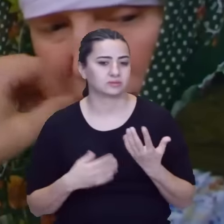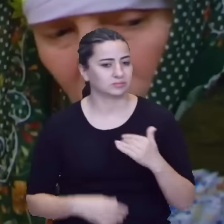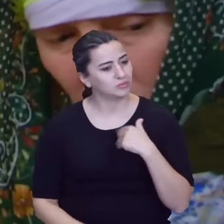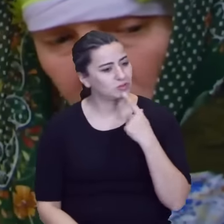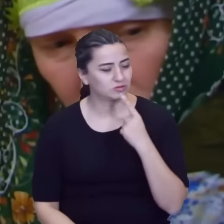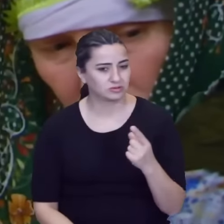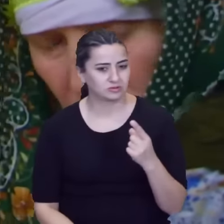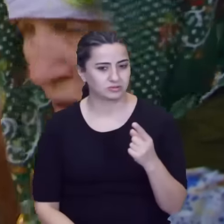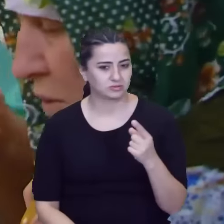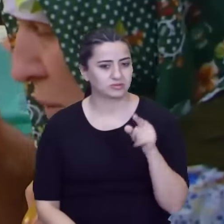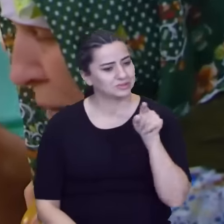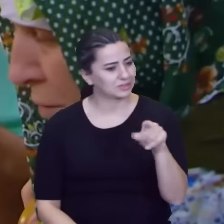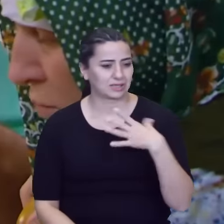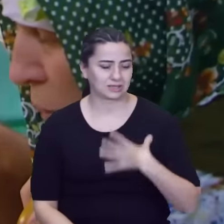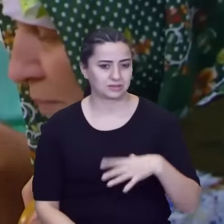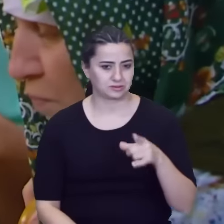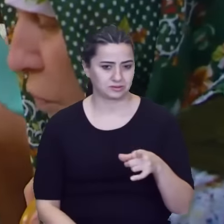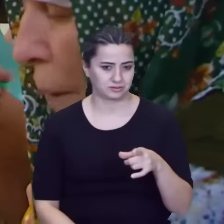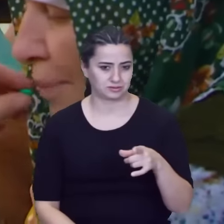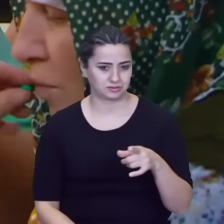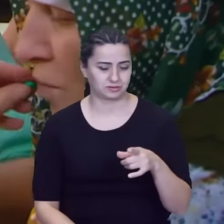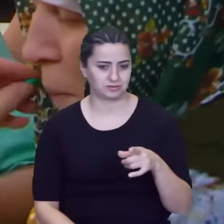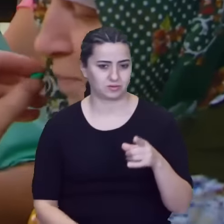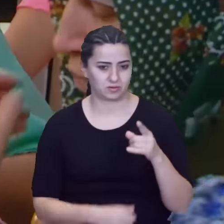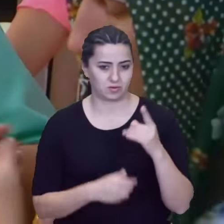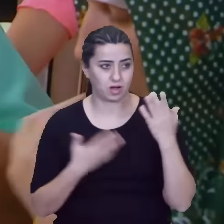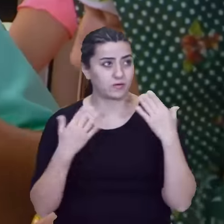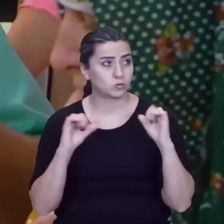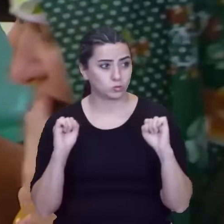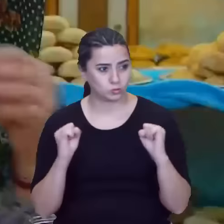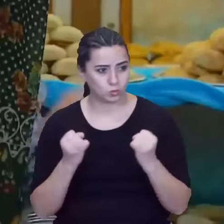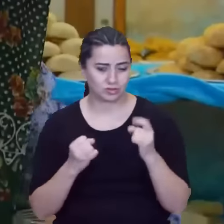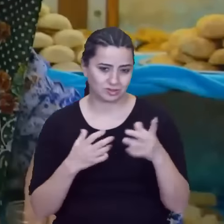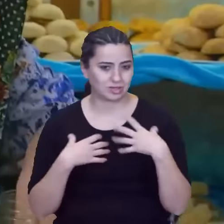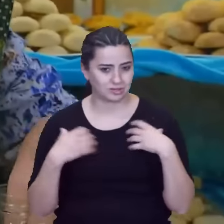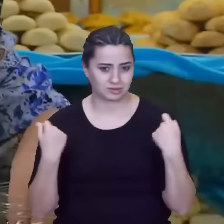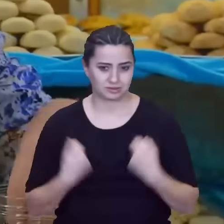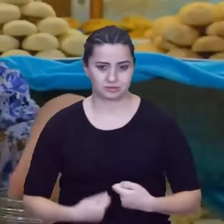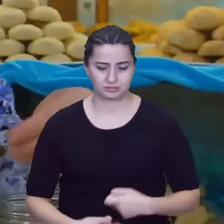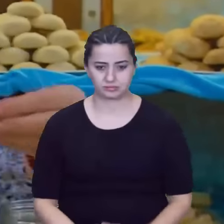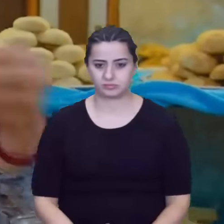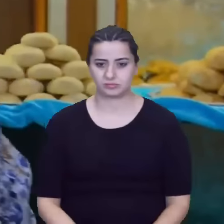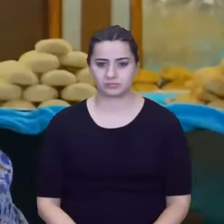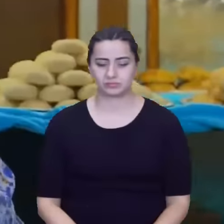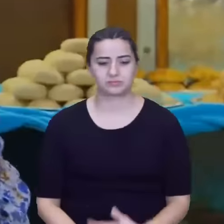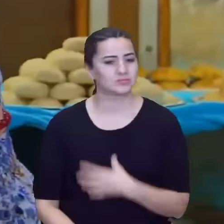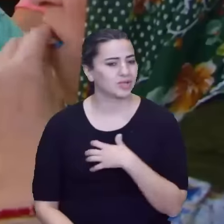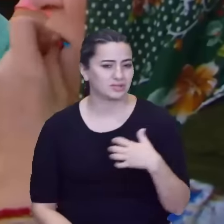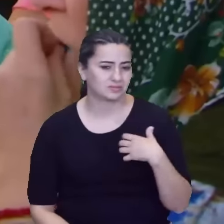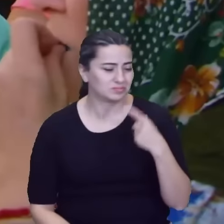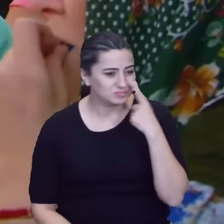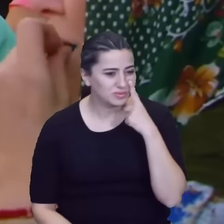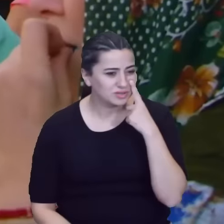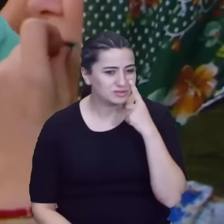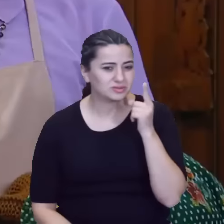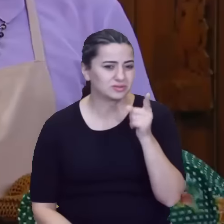ben diyorum ki bunu sen giy. Yani o kadar uğraştın ya. Ondan diyorum. Ya anacığım, bak